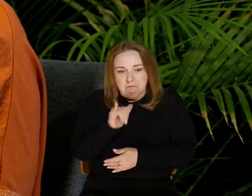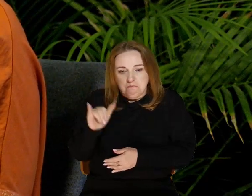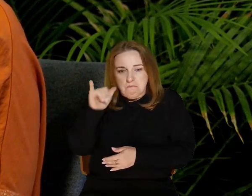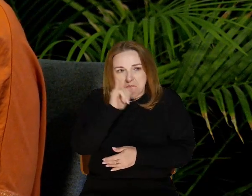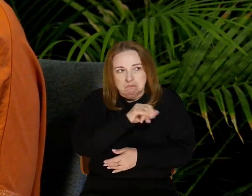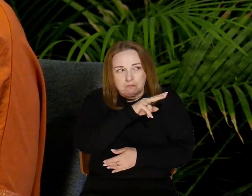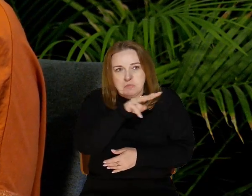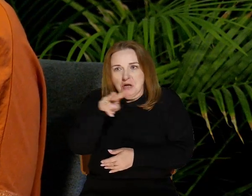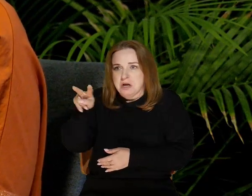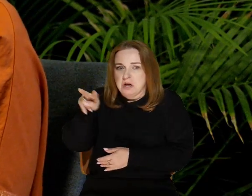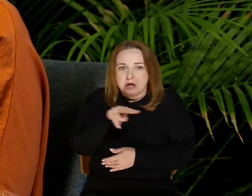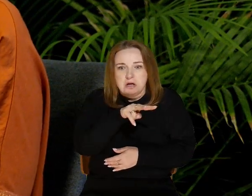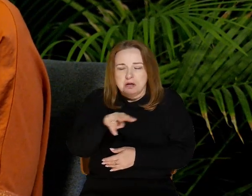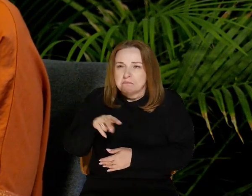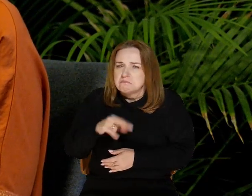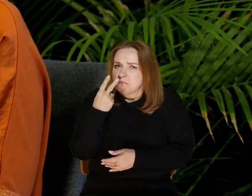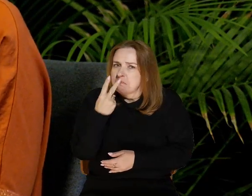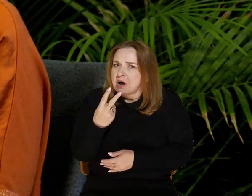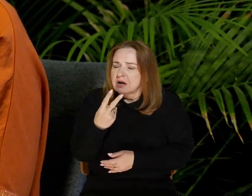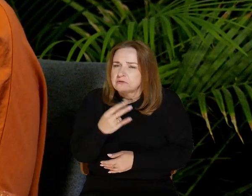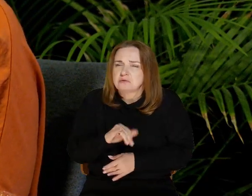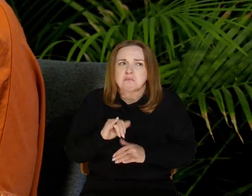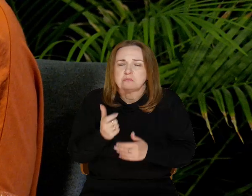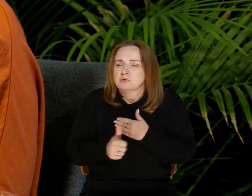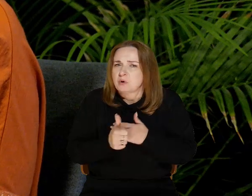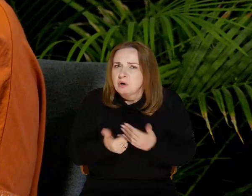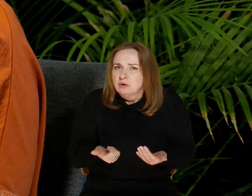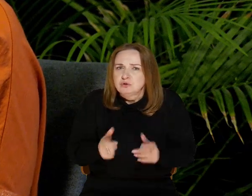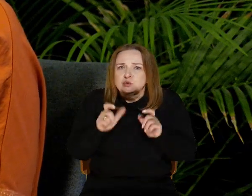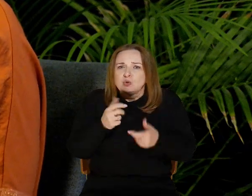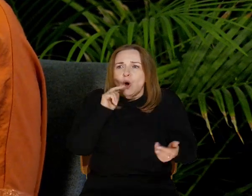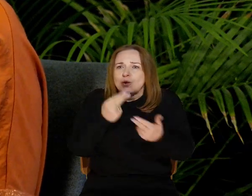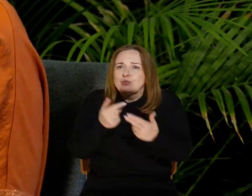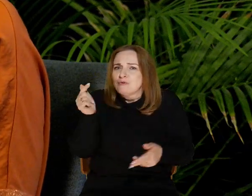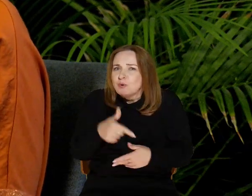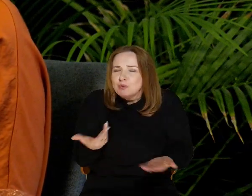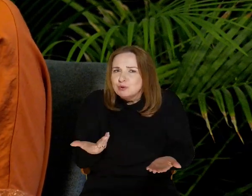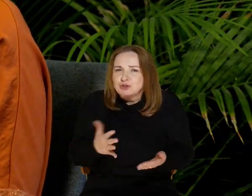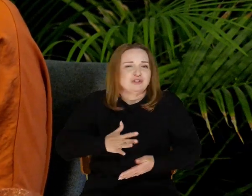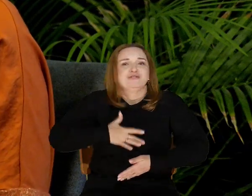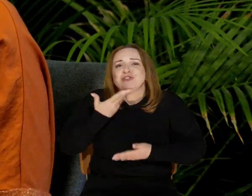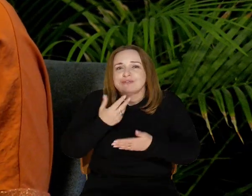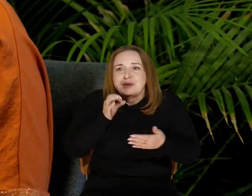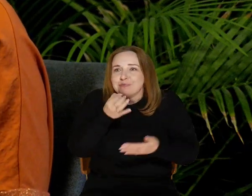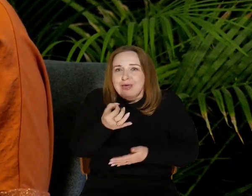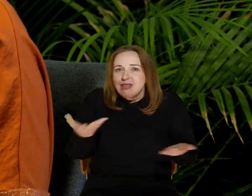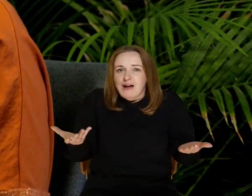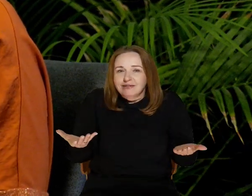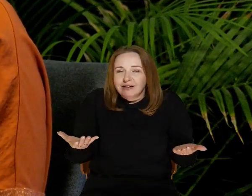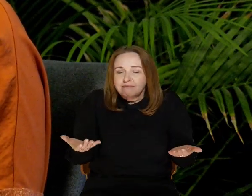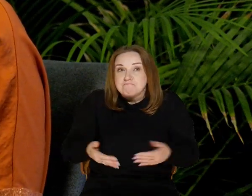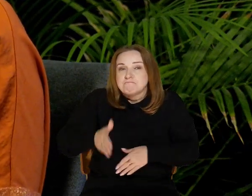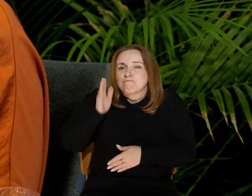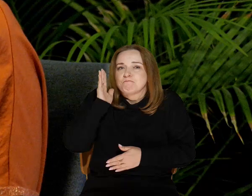nieistniejącej publiczności. Czy wszyscy widzą, co się dzieje? Co człowiek ma odpowiedzieć na tak przedziwne pytanie?